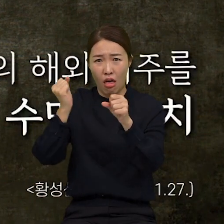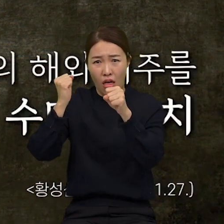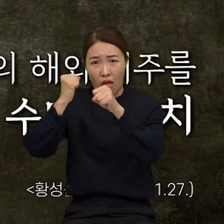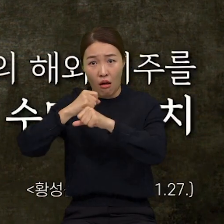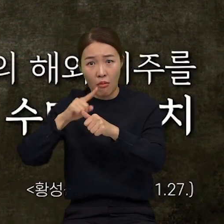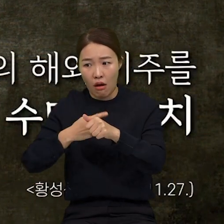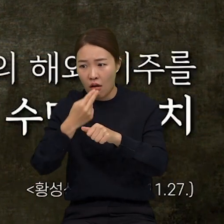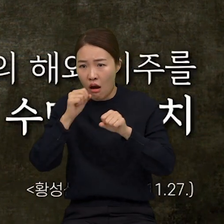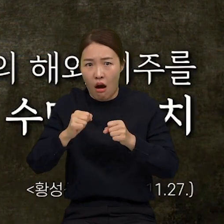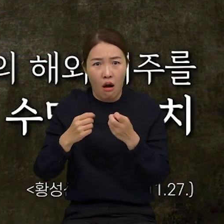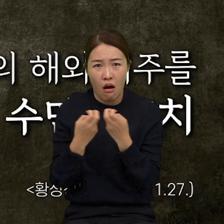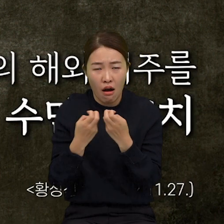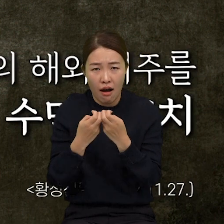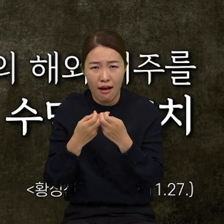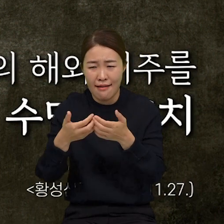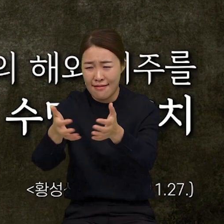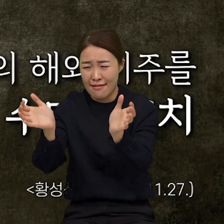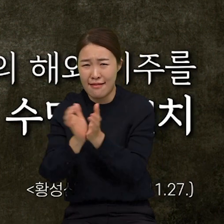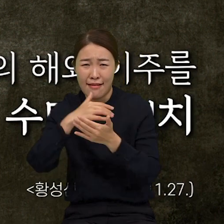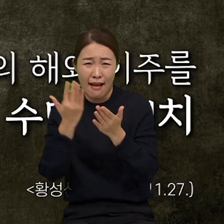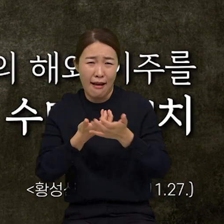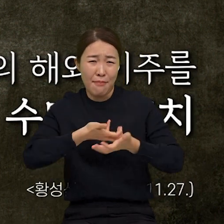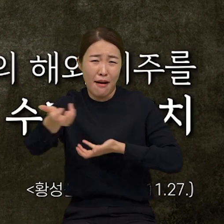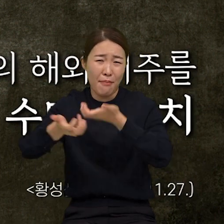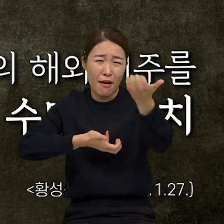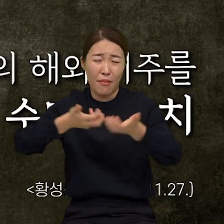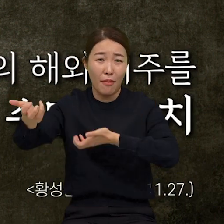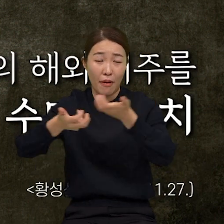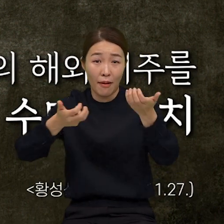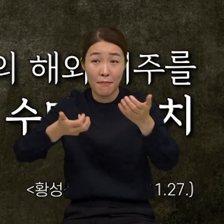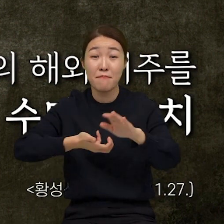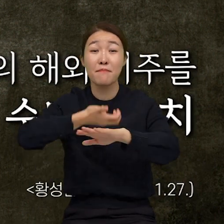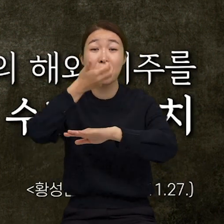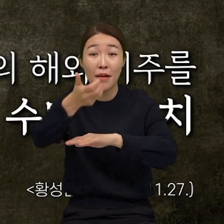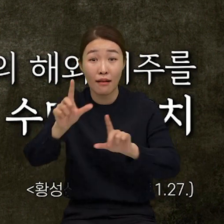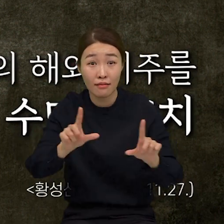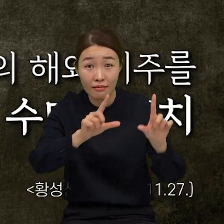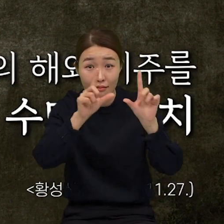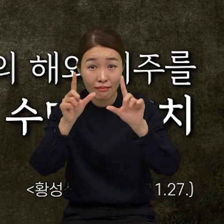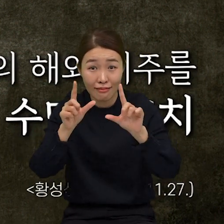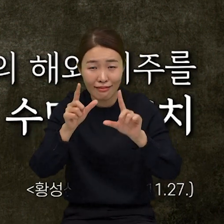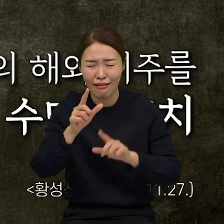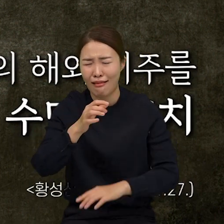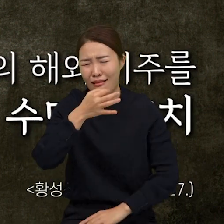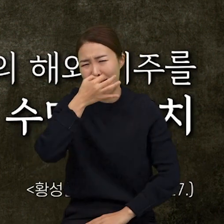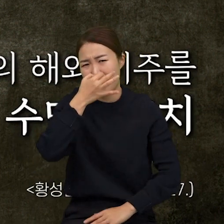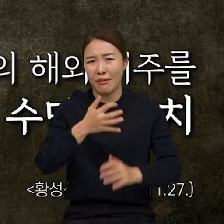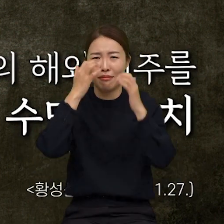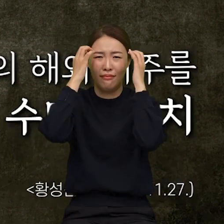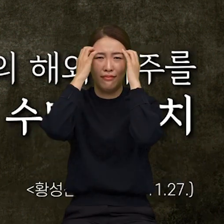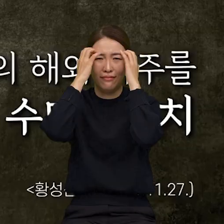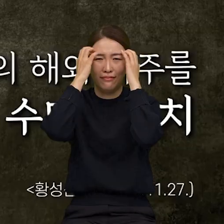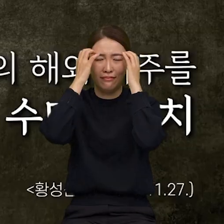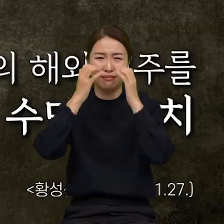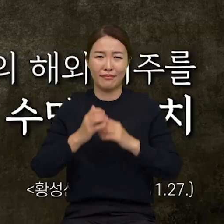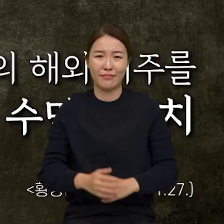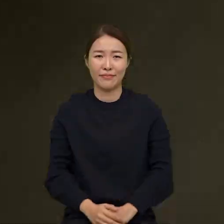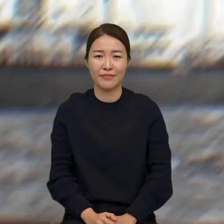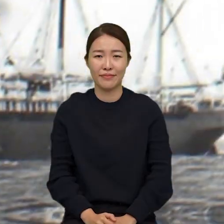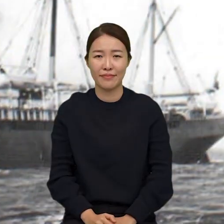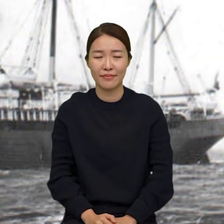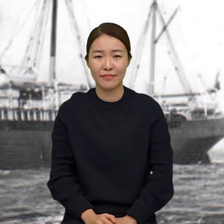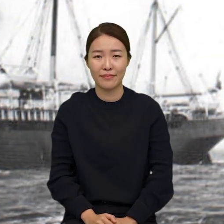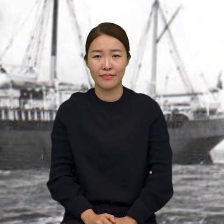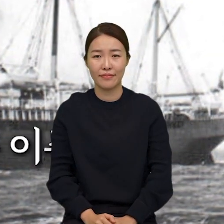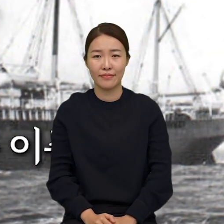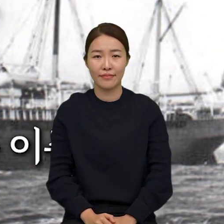위한 집단이주가 시작되었다. 하지만 그들의 삶은 결코 녹록지 않았다.